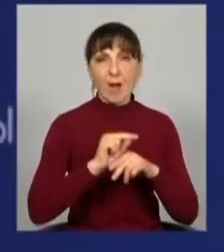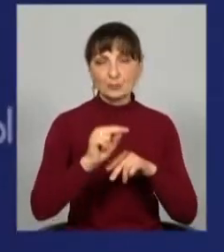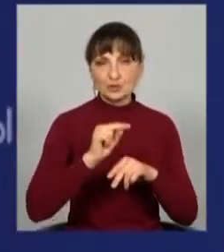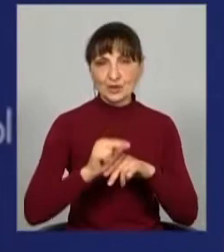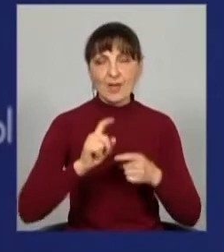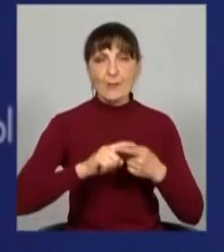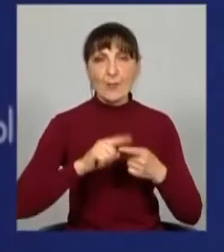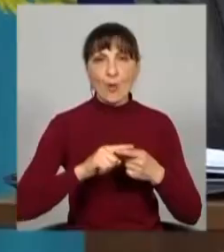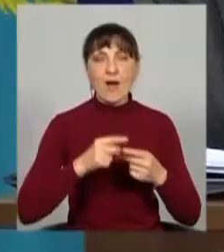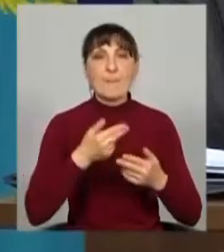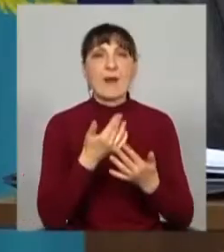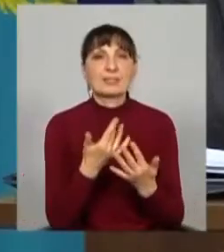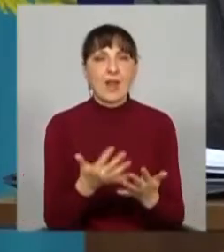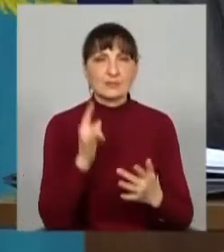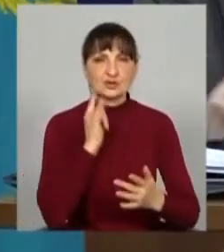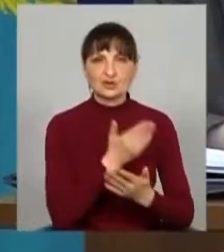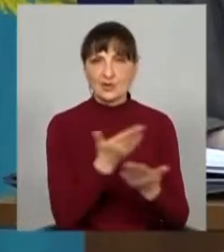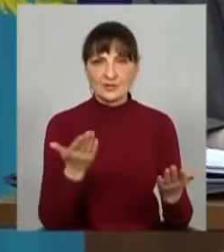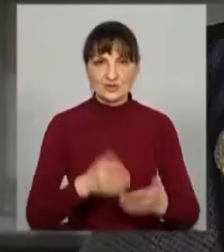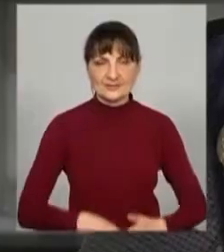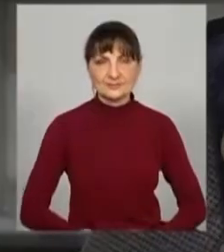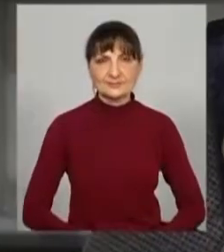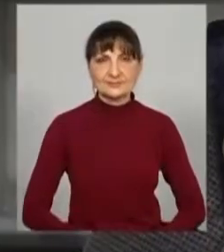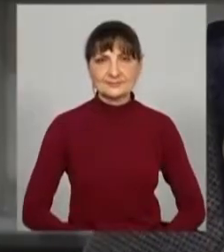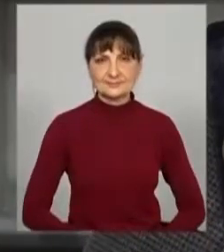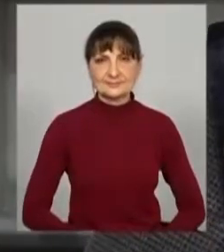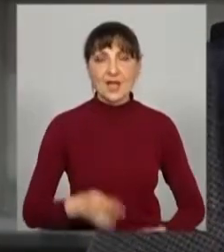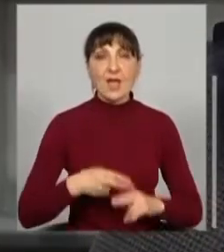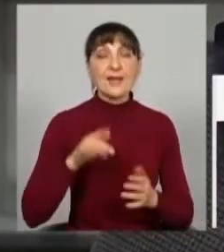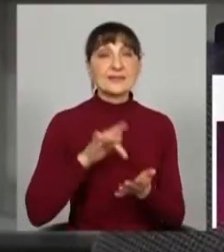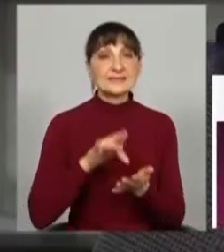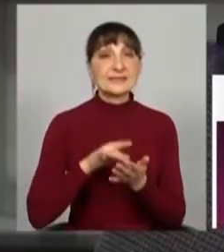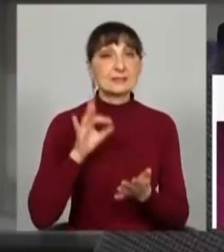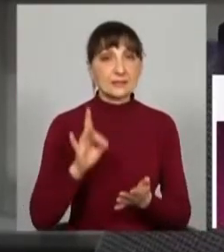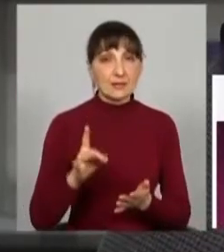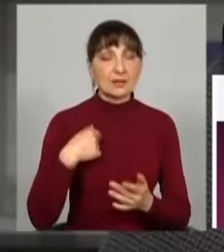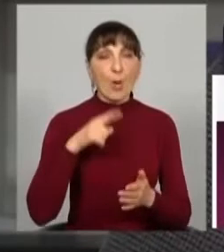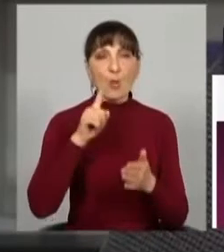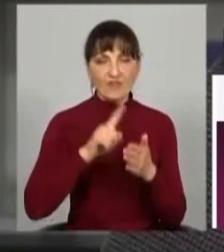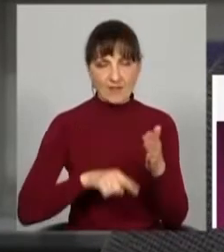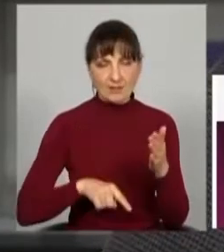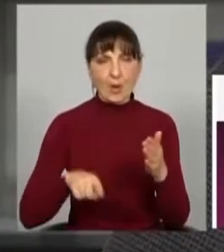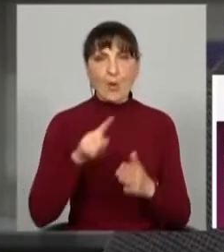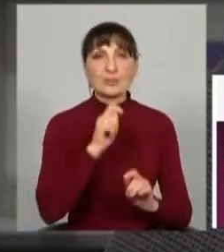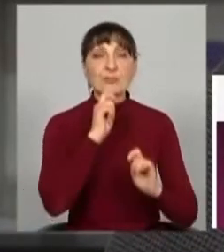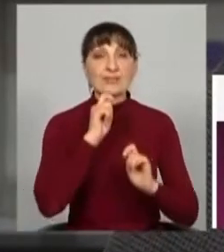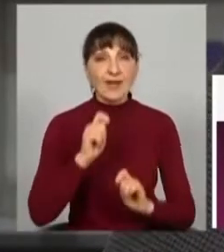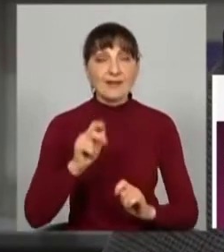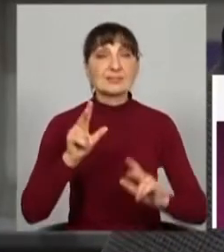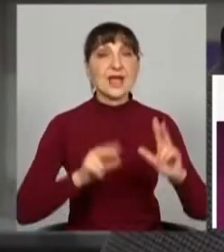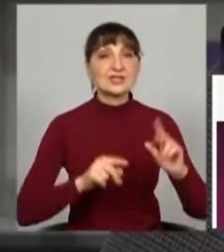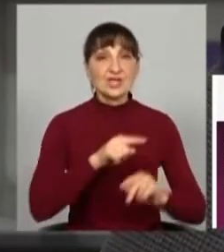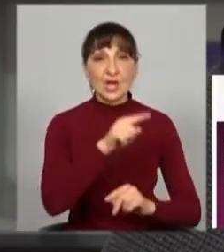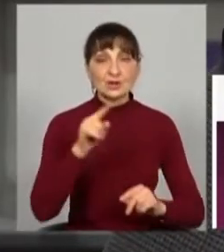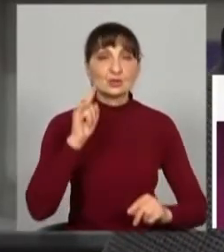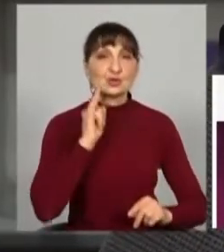по выявленным потребностям женщин. Этот центр, я уверена, подарит надежду,